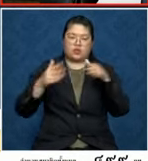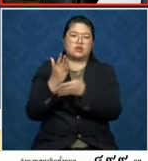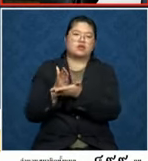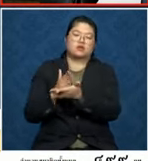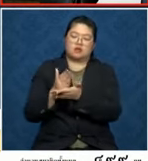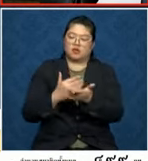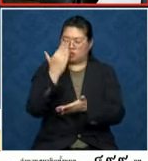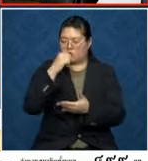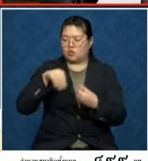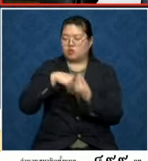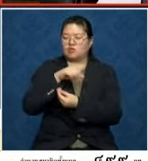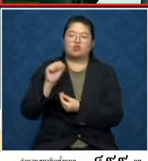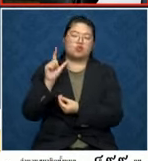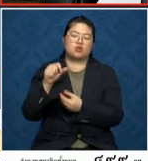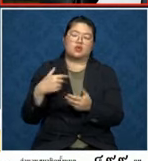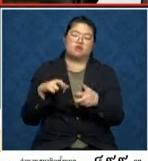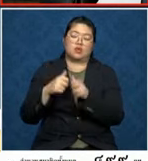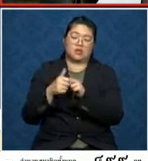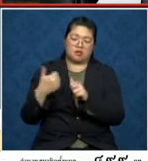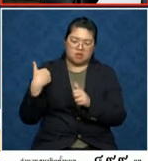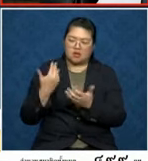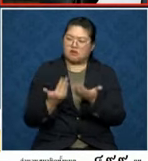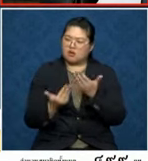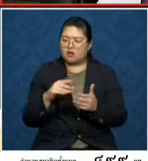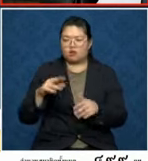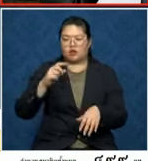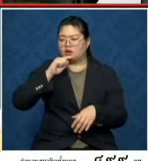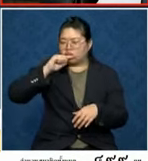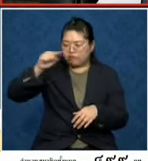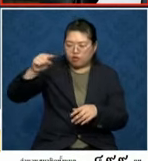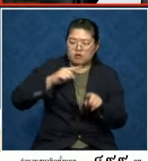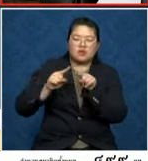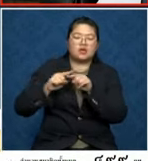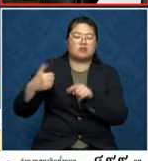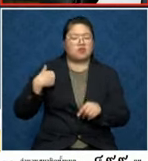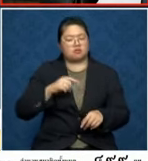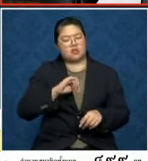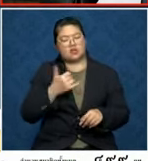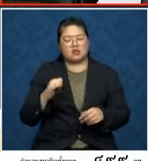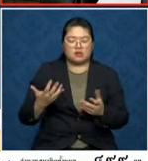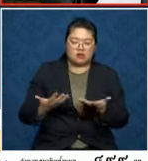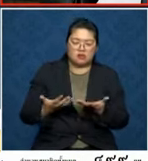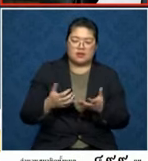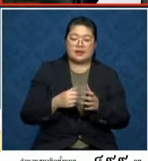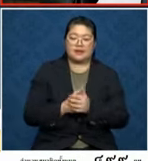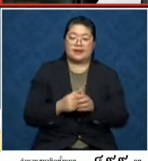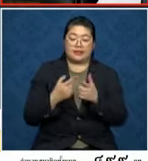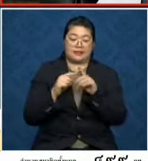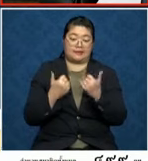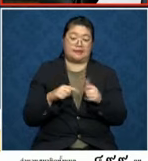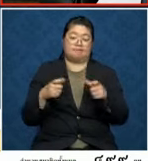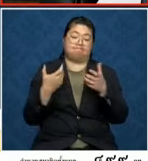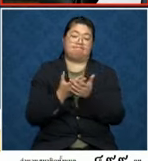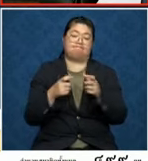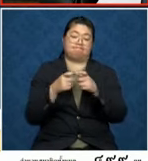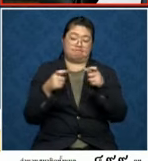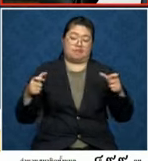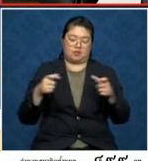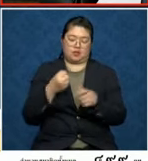การธุรกิจมีปัญหาหรือเกิดจากคดีความทางเช็คก็ได้นะครับอันนี้ก็ไม่แน่ใจเช่นกันแต่ว่ามีการใช้เช็คจำนวนมาก